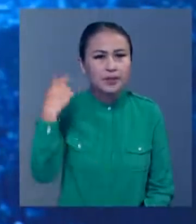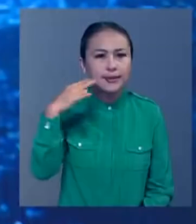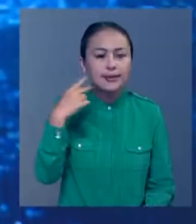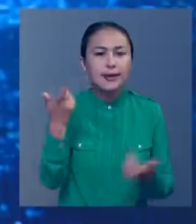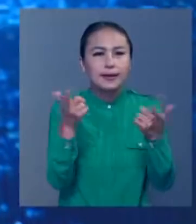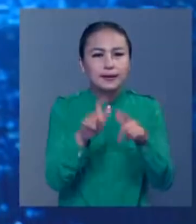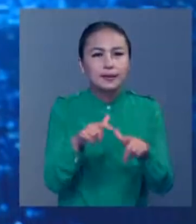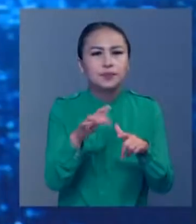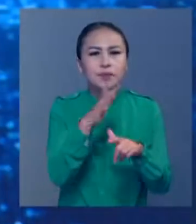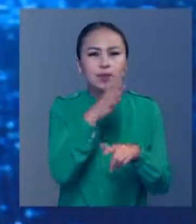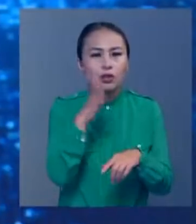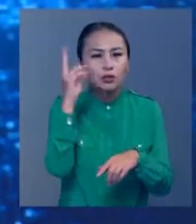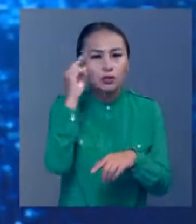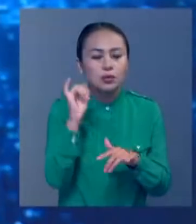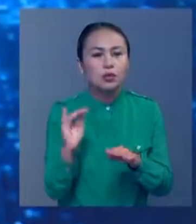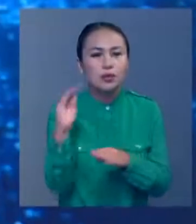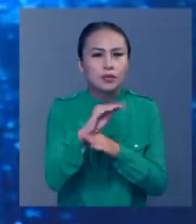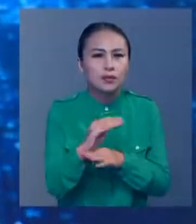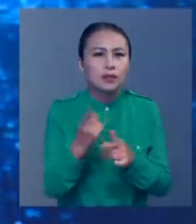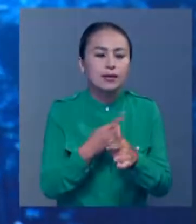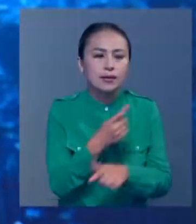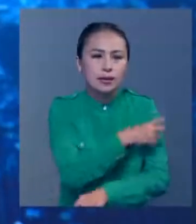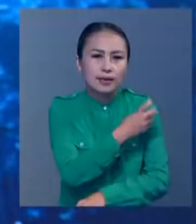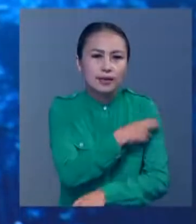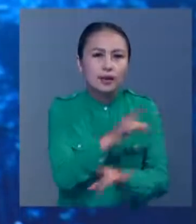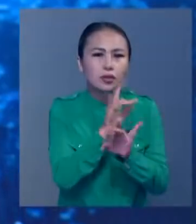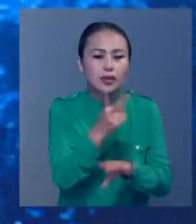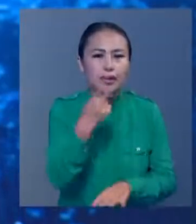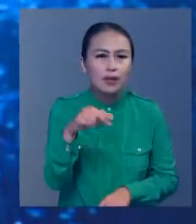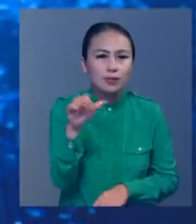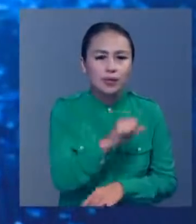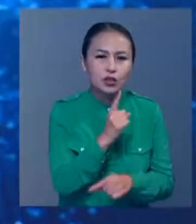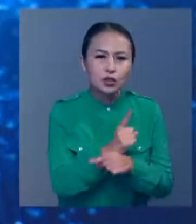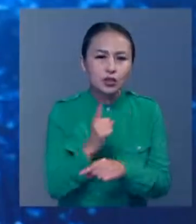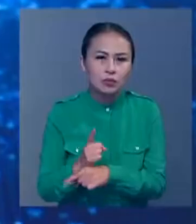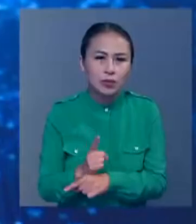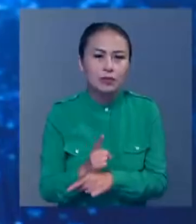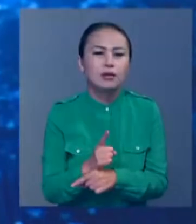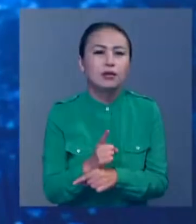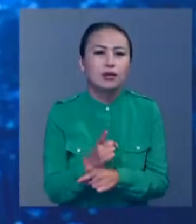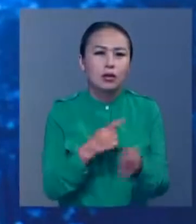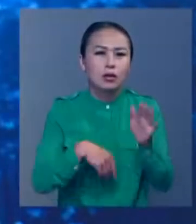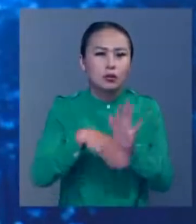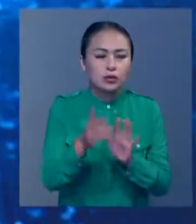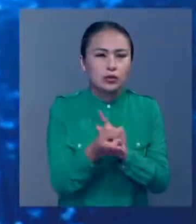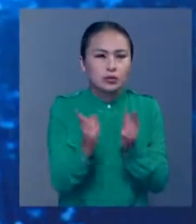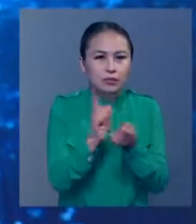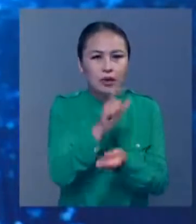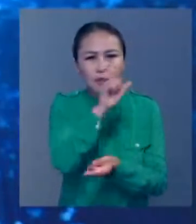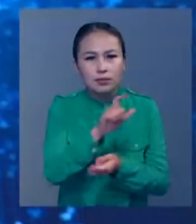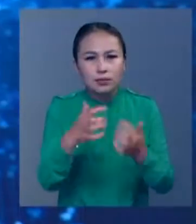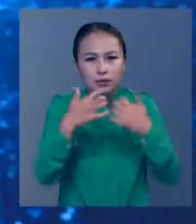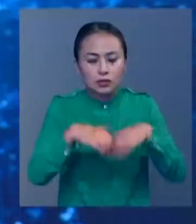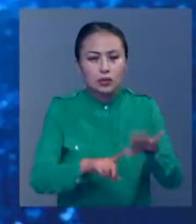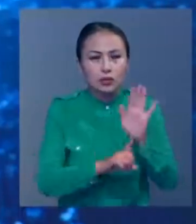Президенттің карантин мерзімін ұзарту шешімі туралы дәрігерлер былай дейді. Екі апталық шектеулер індеттің бетін қайтарып қоймай адамдардың